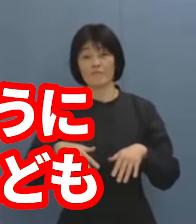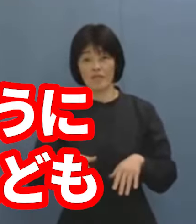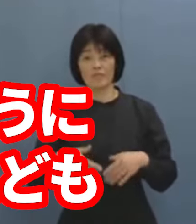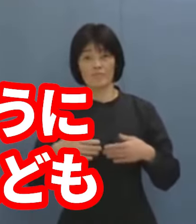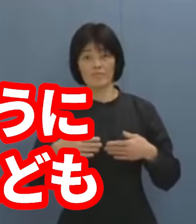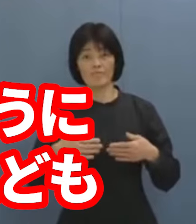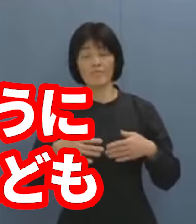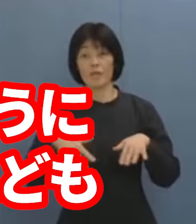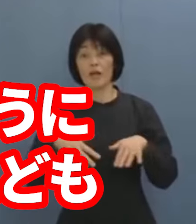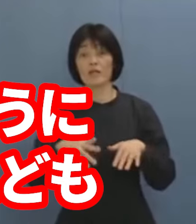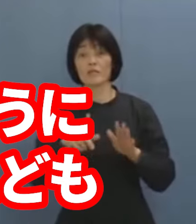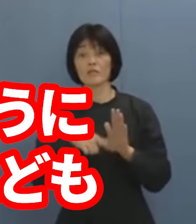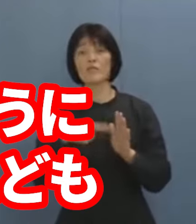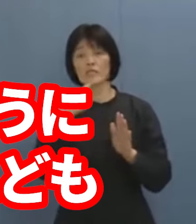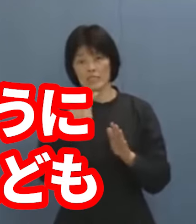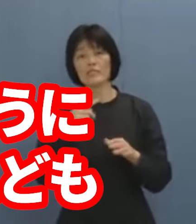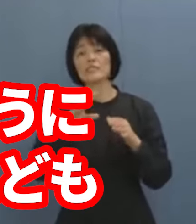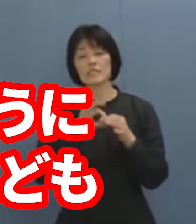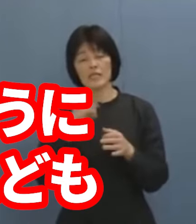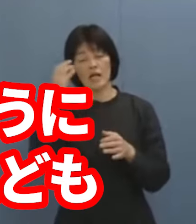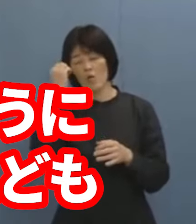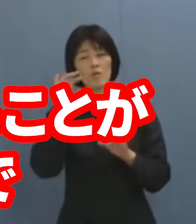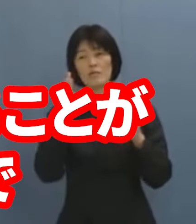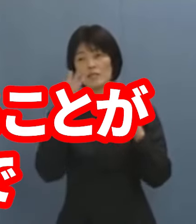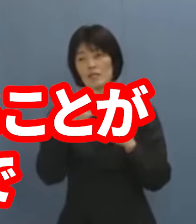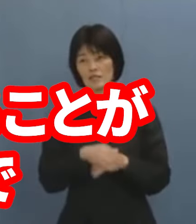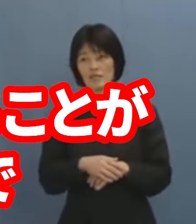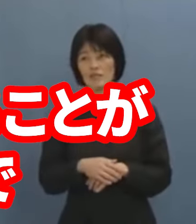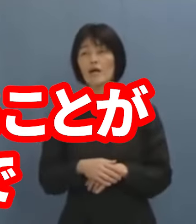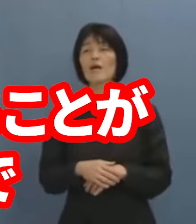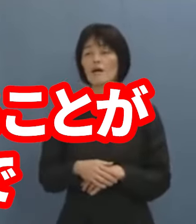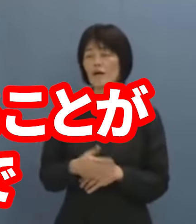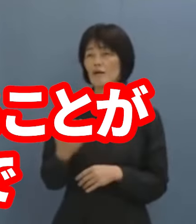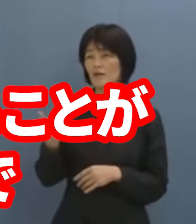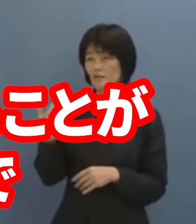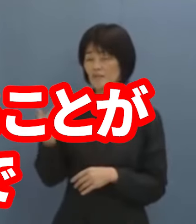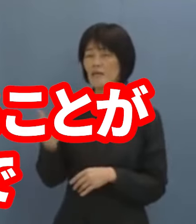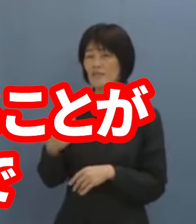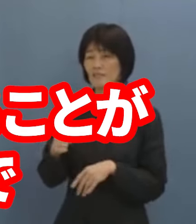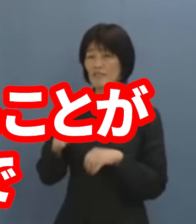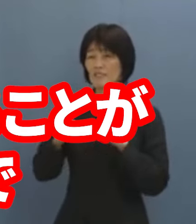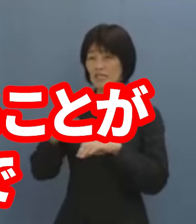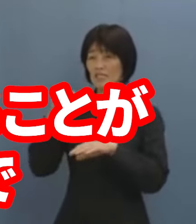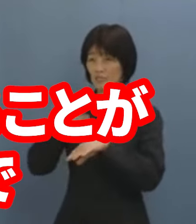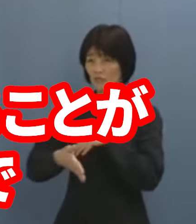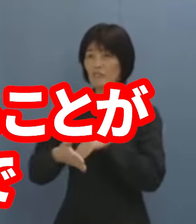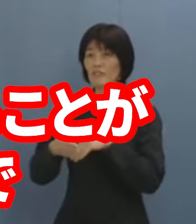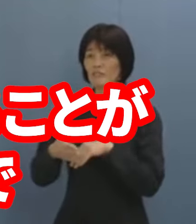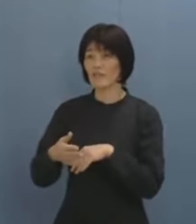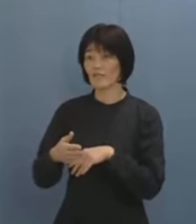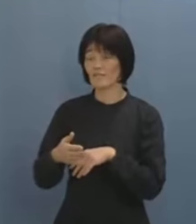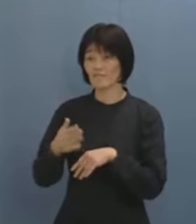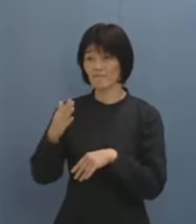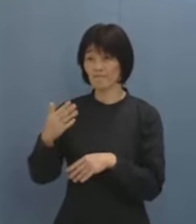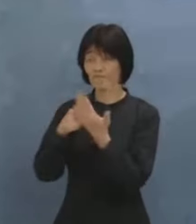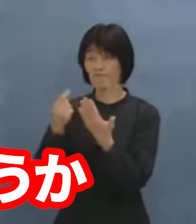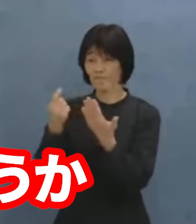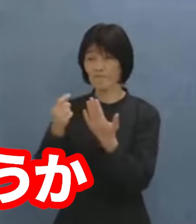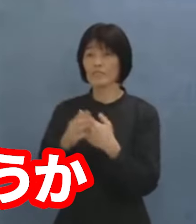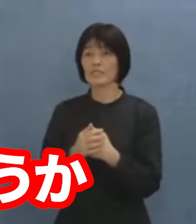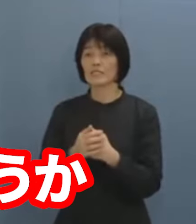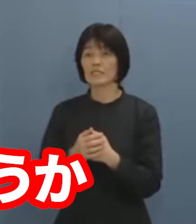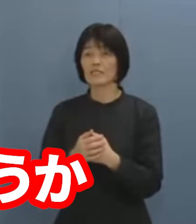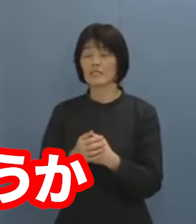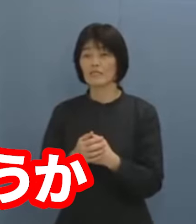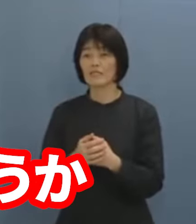行き過ぎた表現というふうにおっしゃっておりますけれども、まあ、この一部事実と認められることが今分かっている状況で、その発言で撤